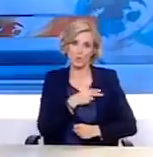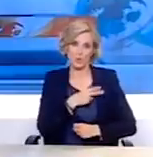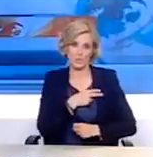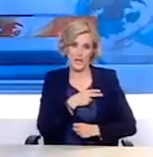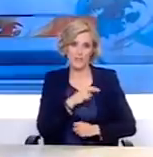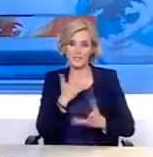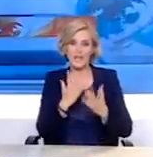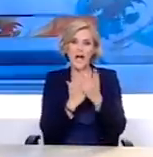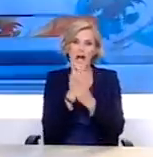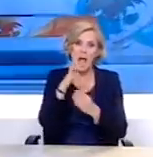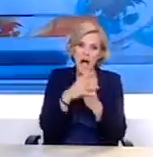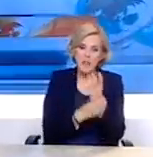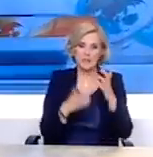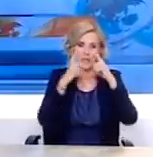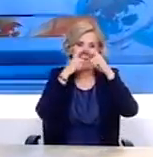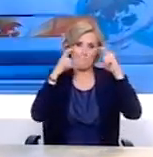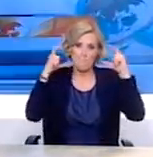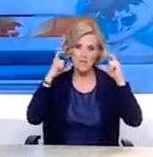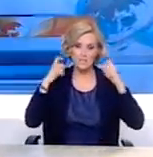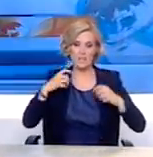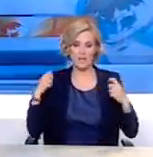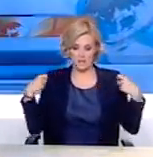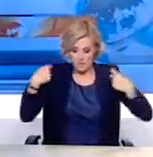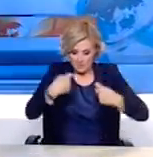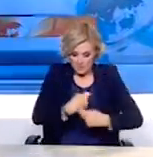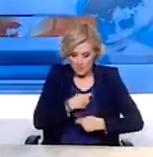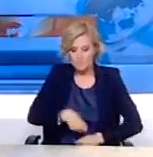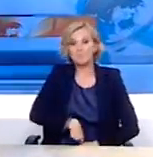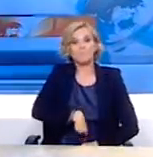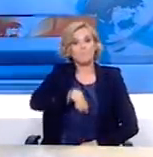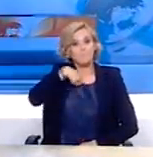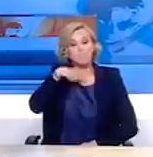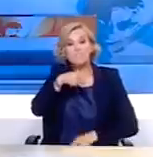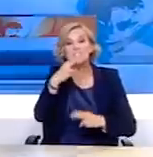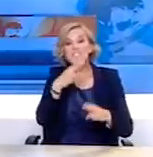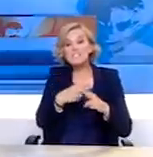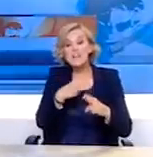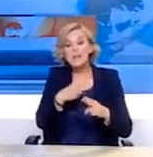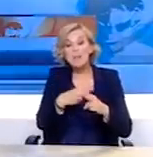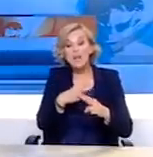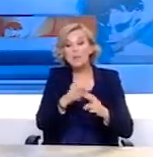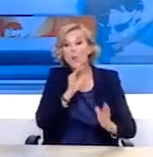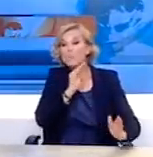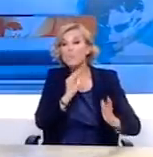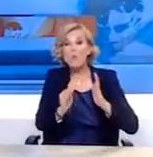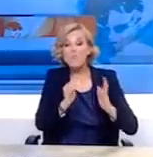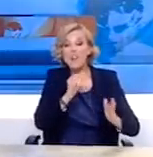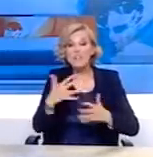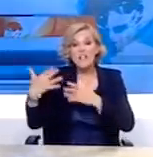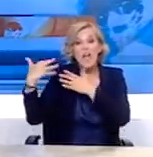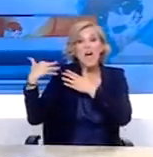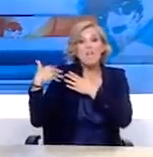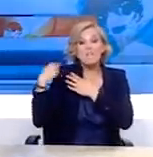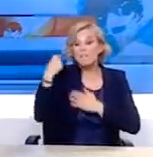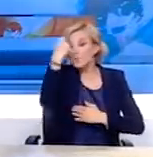αρκετή κουβέντα τις τελευταίες ημέρες, θα θέλαμε να τονίσουμε για μία ακόμη φορά το θέμα που αφορά